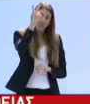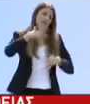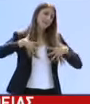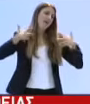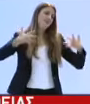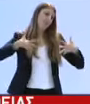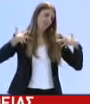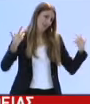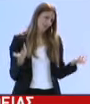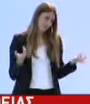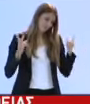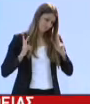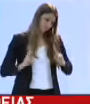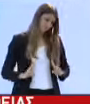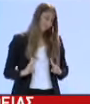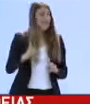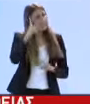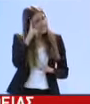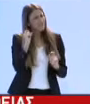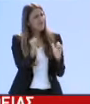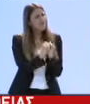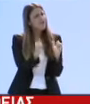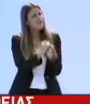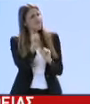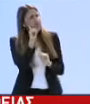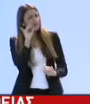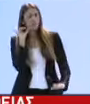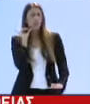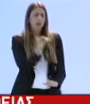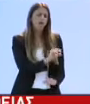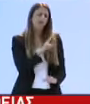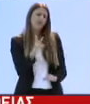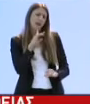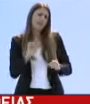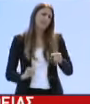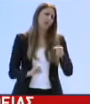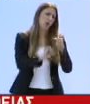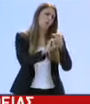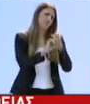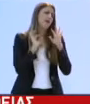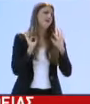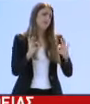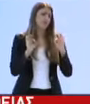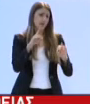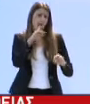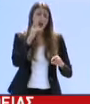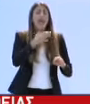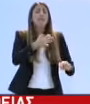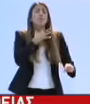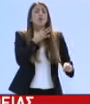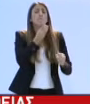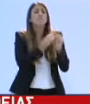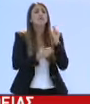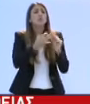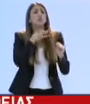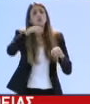ευτυχία. Εμείς, φίλες και φίλοι, πάντα στεκόμασταν και σήμερα είναι απαραίτητο από ποτέ, πιο